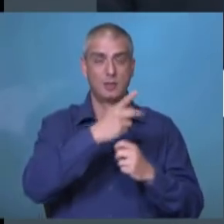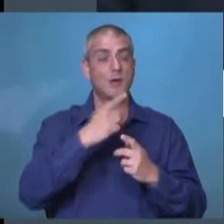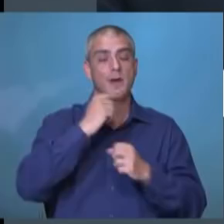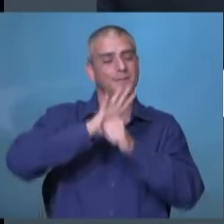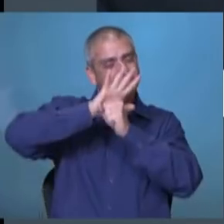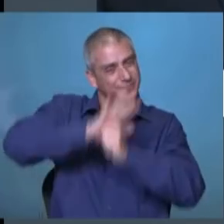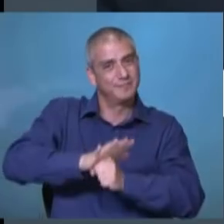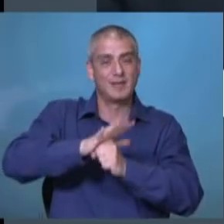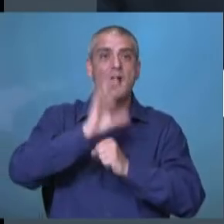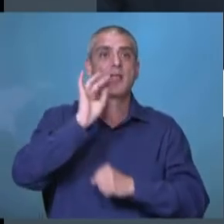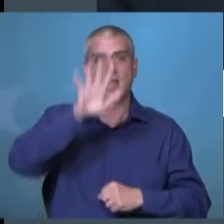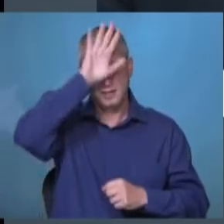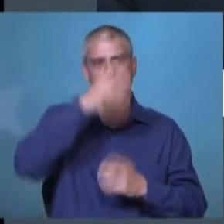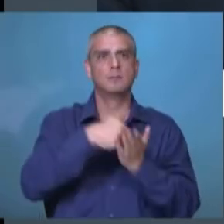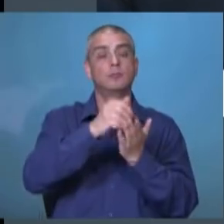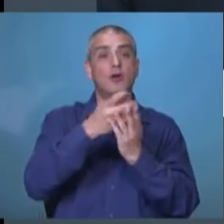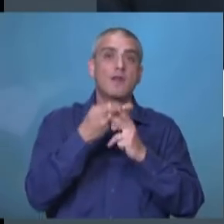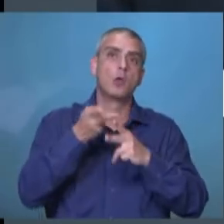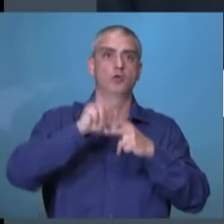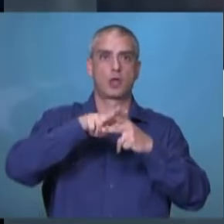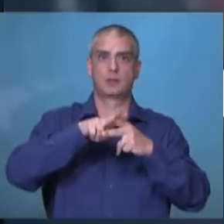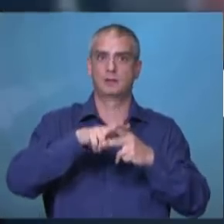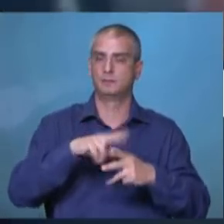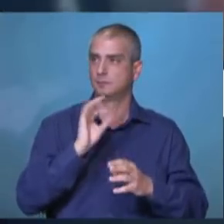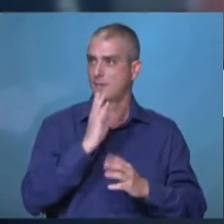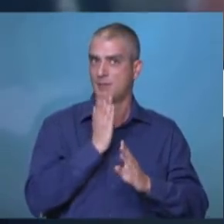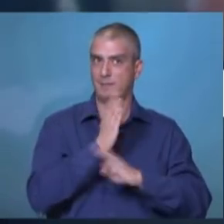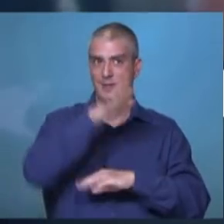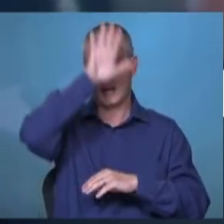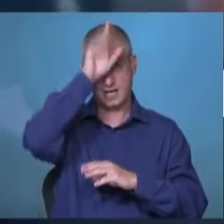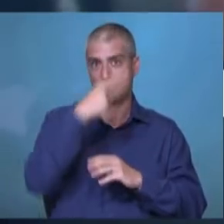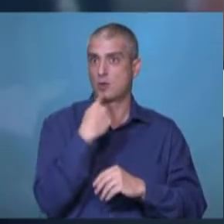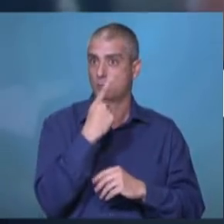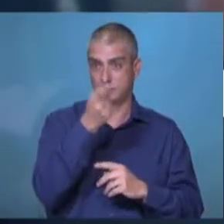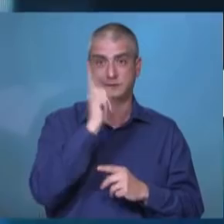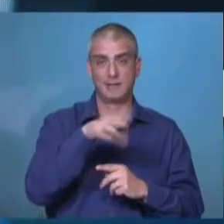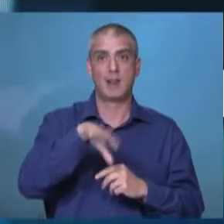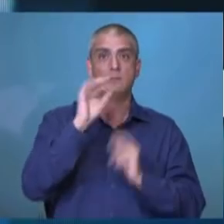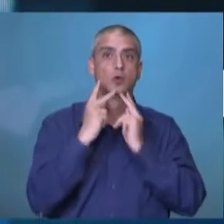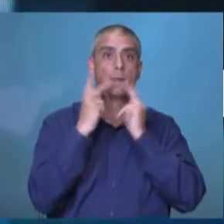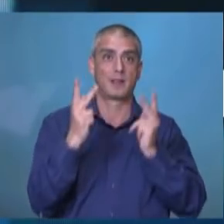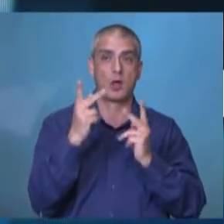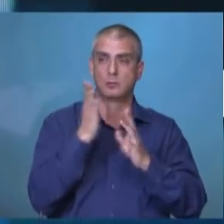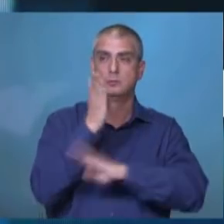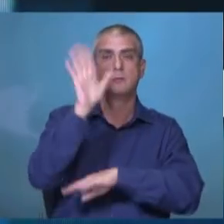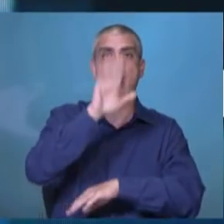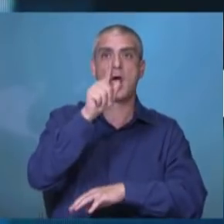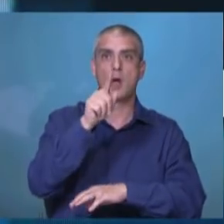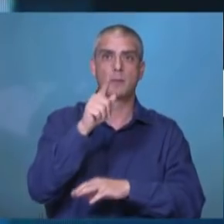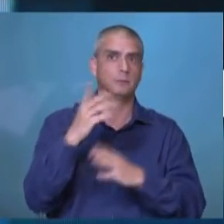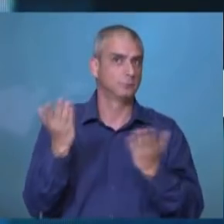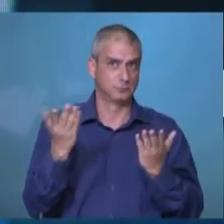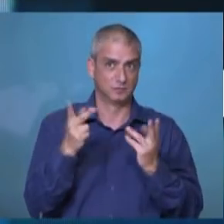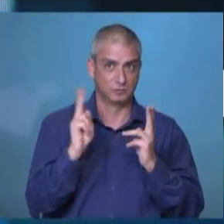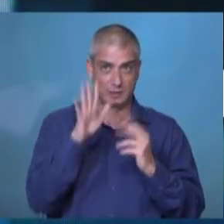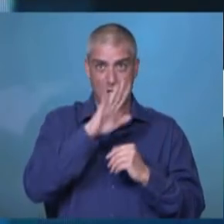על איראן ממשיכה, ואפילו ביתר סט. אז באמת הפנייה היום של איראן שאומרת אתם צריכים למצוא פתרון, הפנייה הזאת לאירופים, האם יש